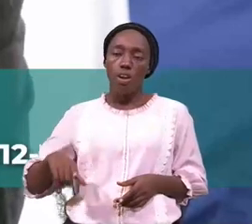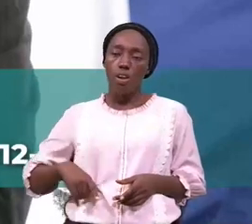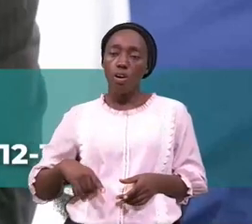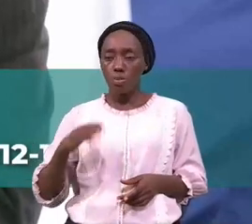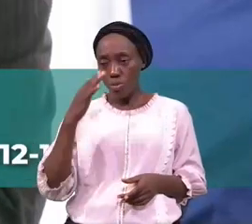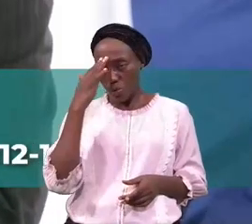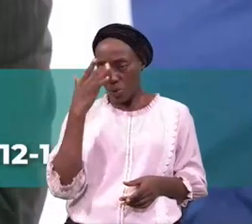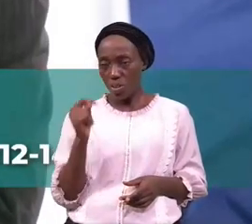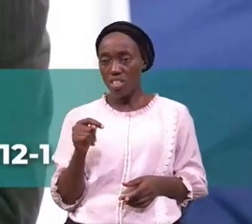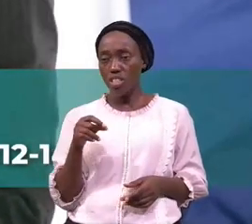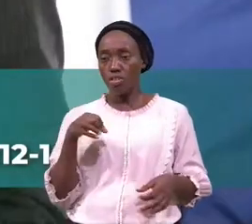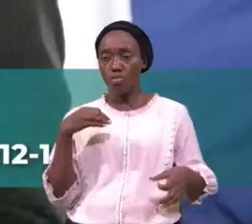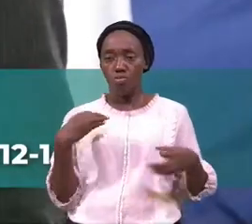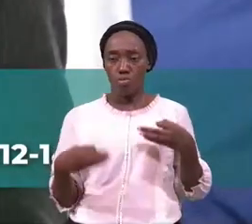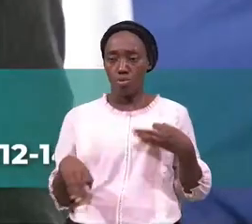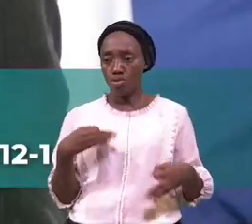connaissant le jugement du Seigneur,